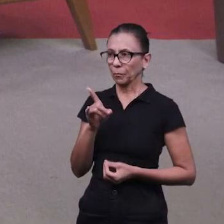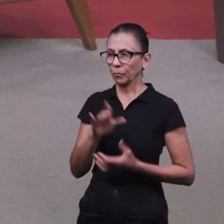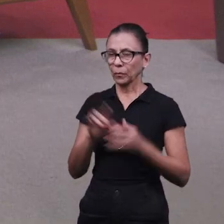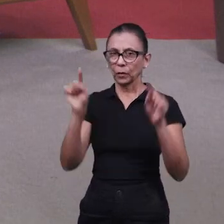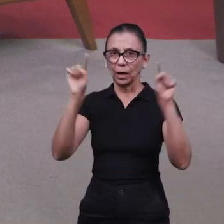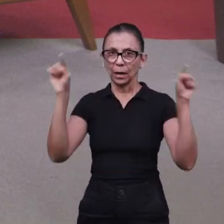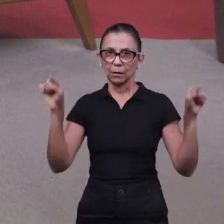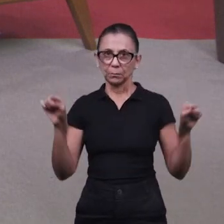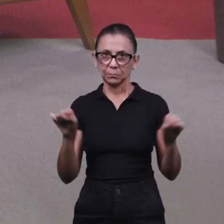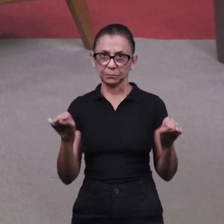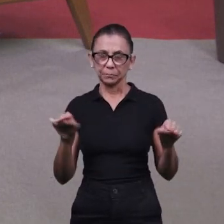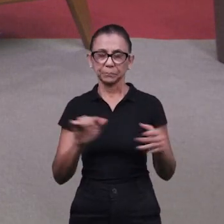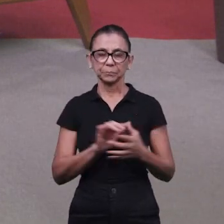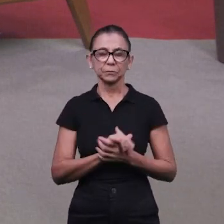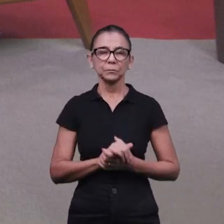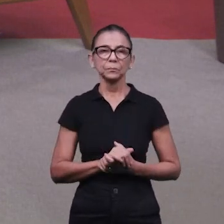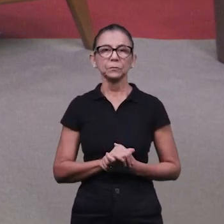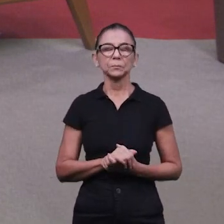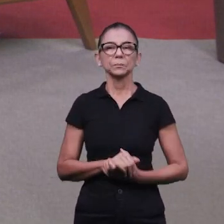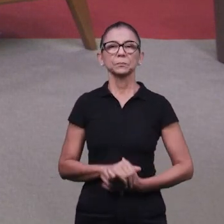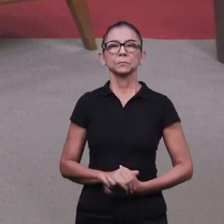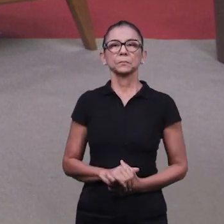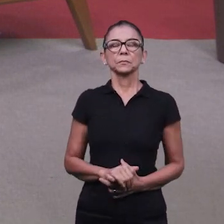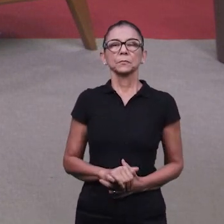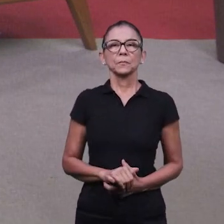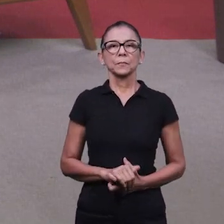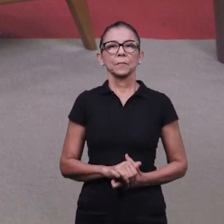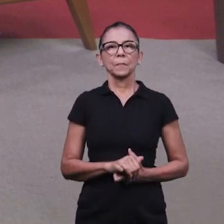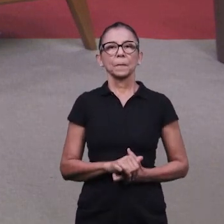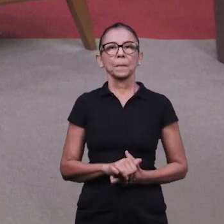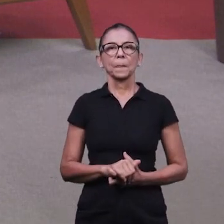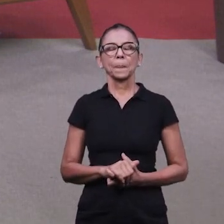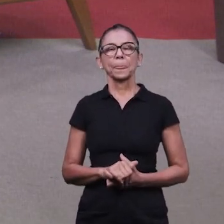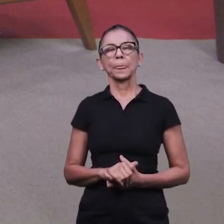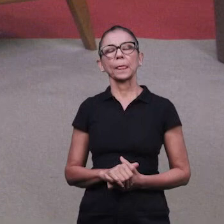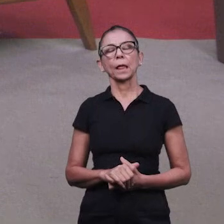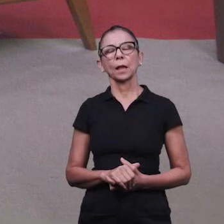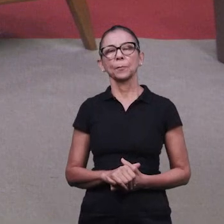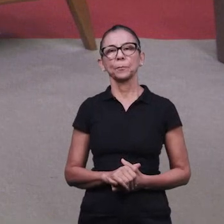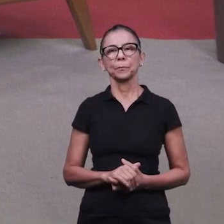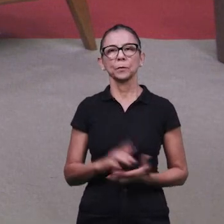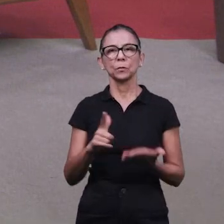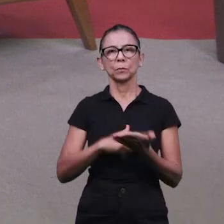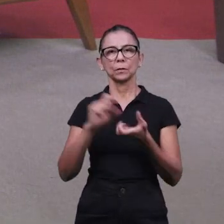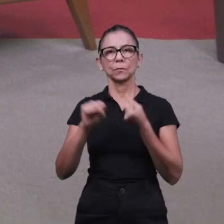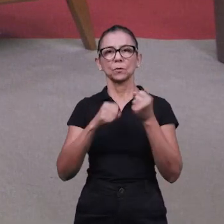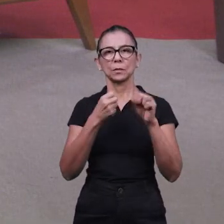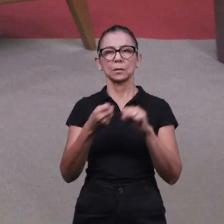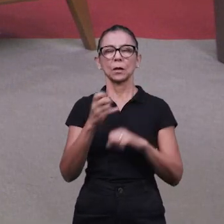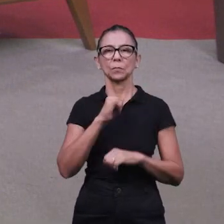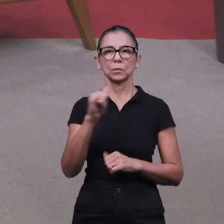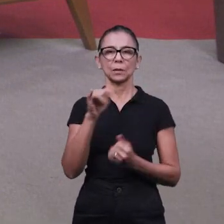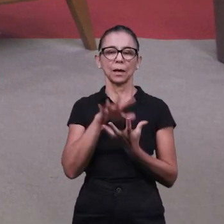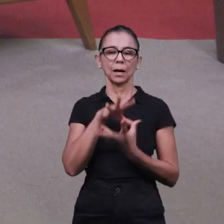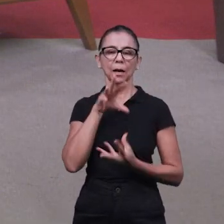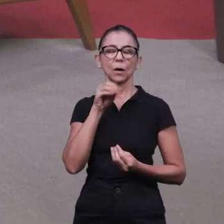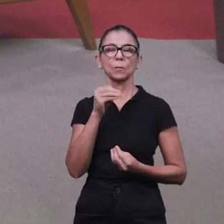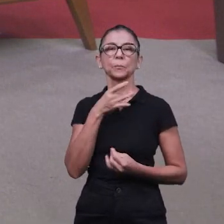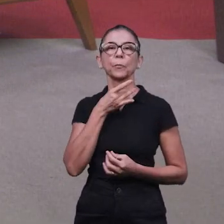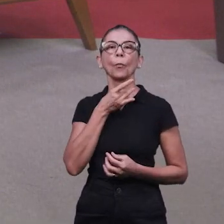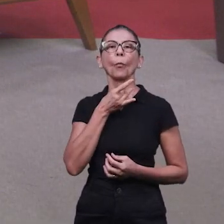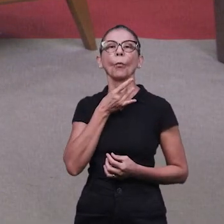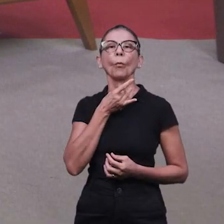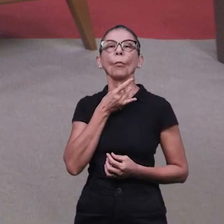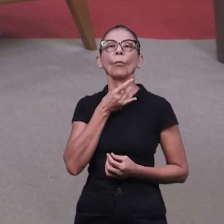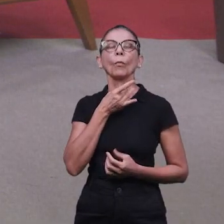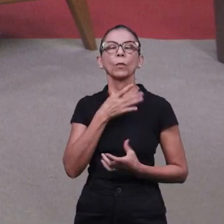parenthèse d'âme. Le psalmiste dit, mon âme est assoiffée. Votre âme